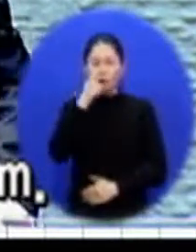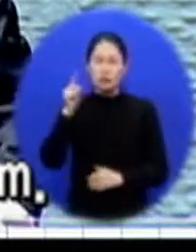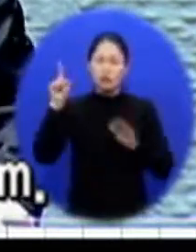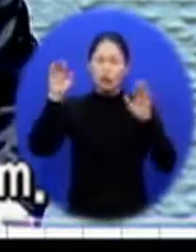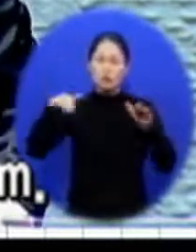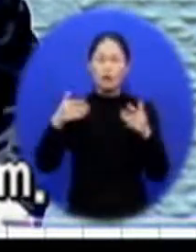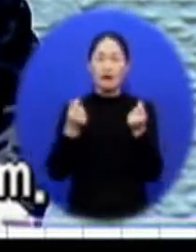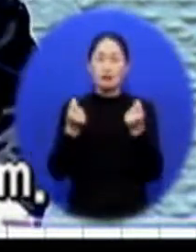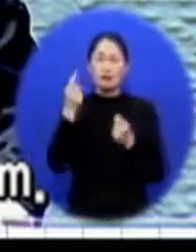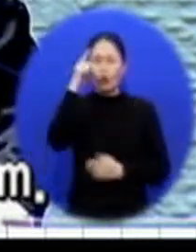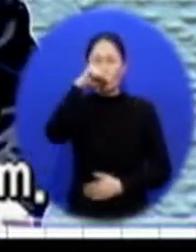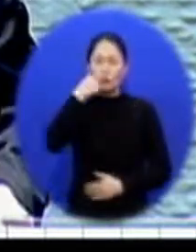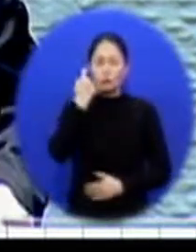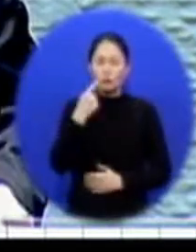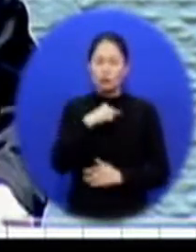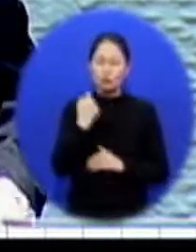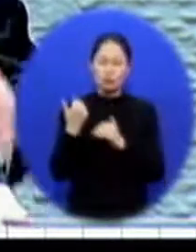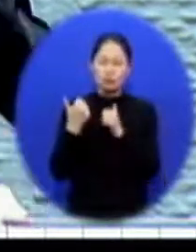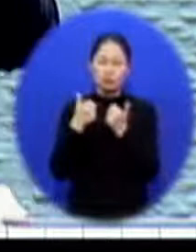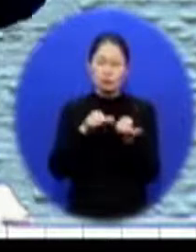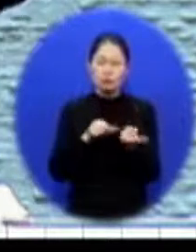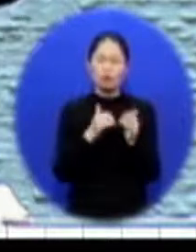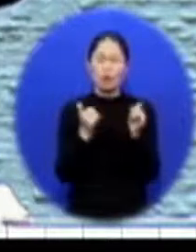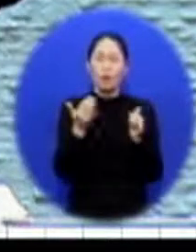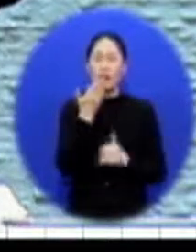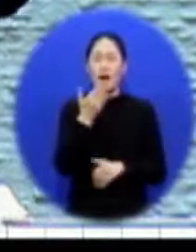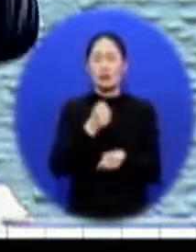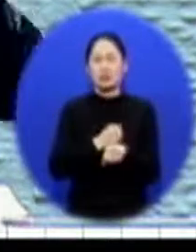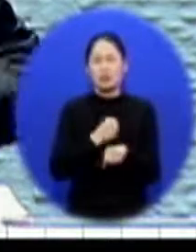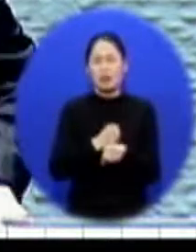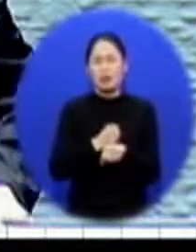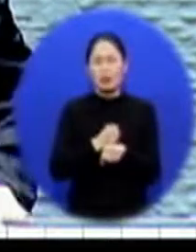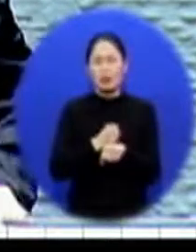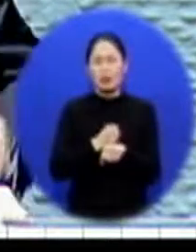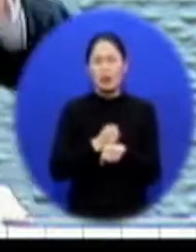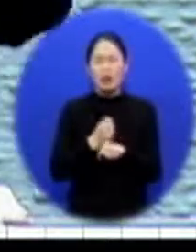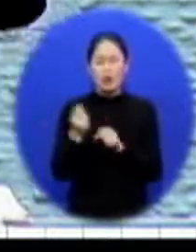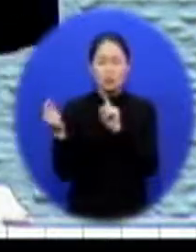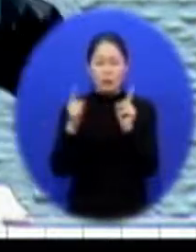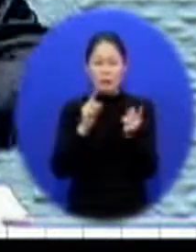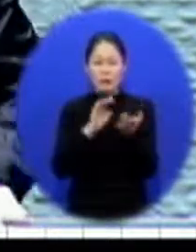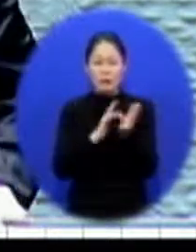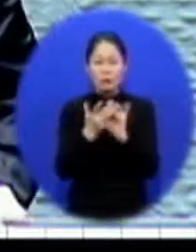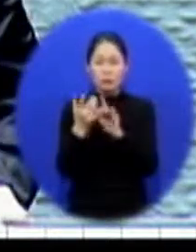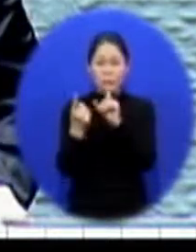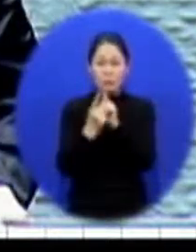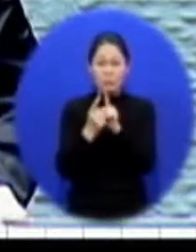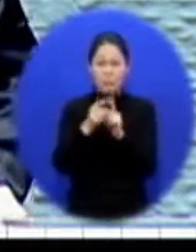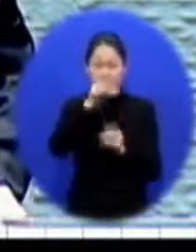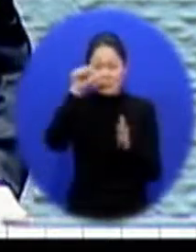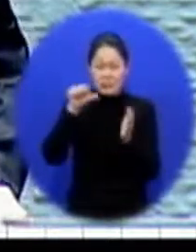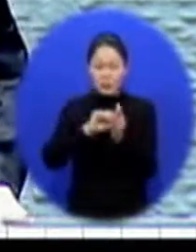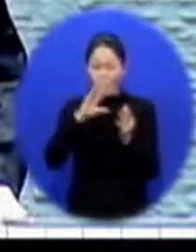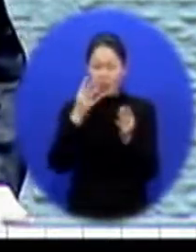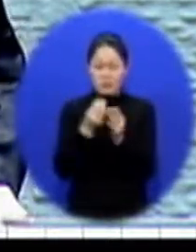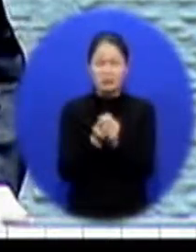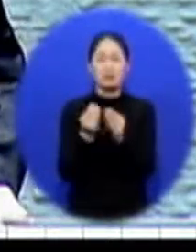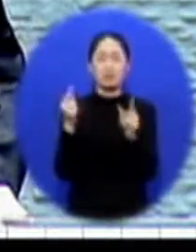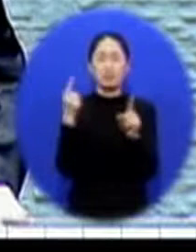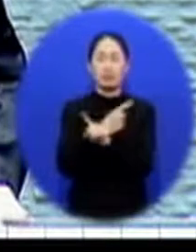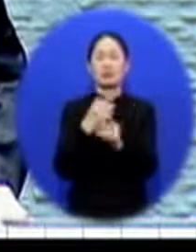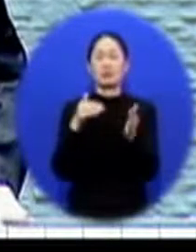사명을 감당할 수 있었습니다 부활의 주님을 만난 사람은 인생이 완전히 바뀝니다 세상이 어떻게